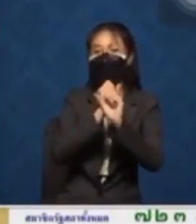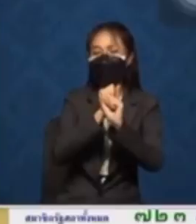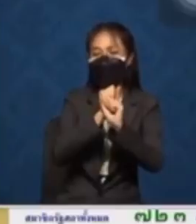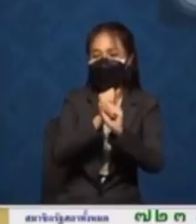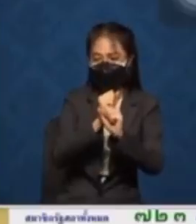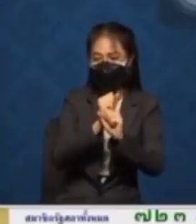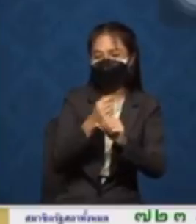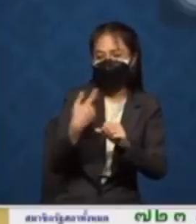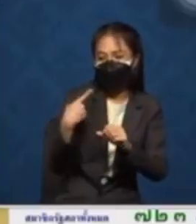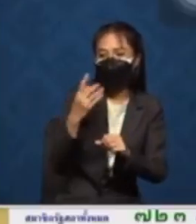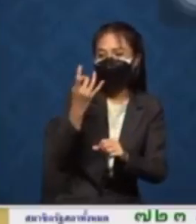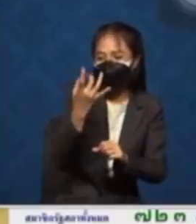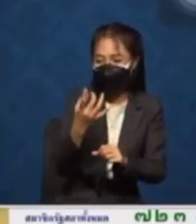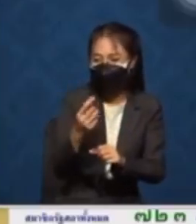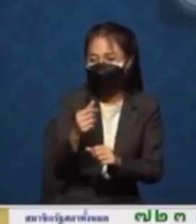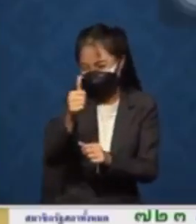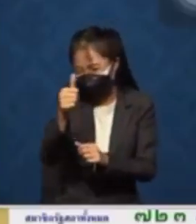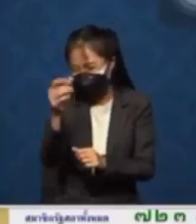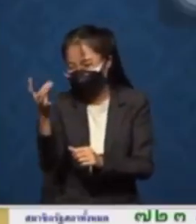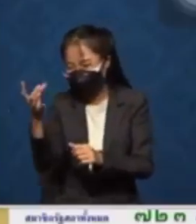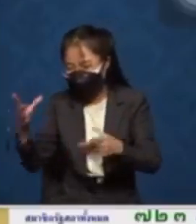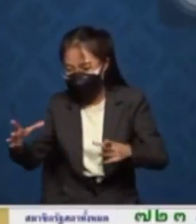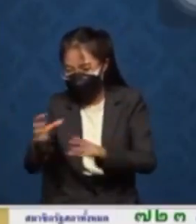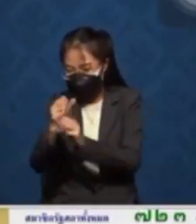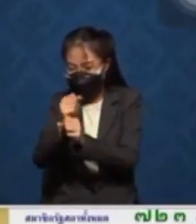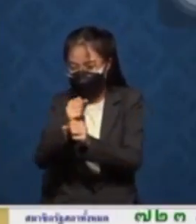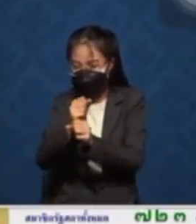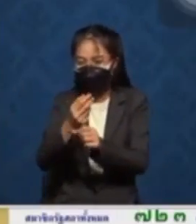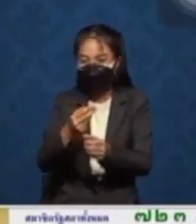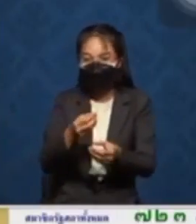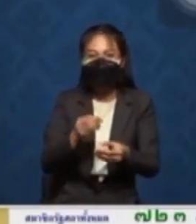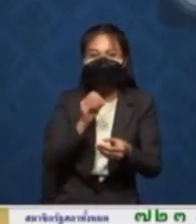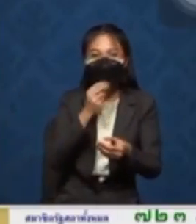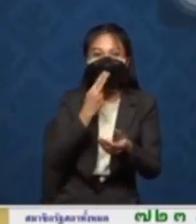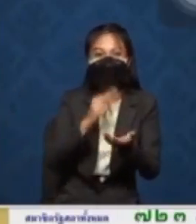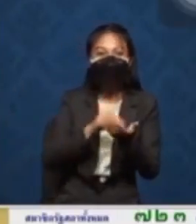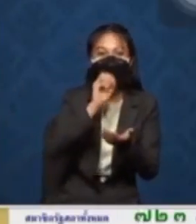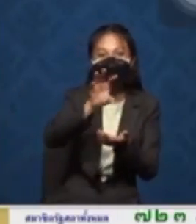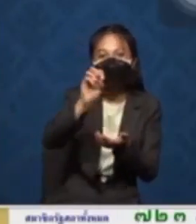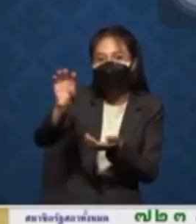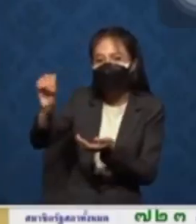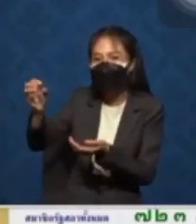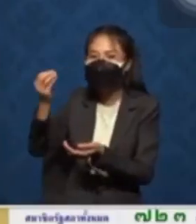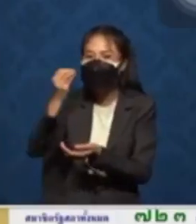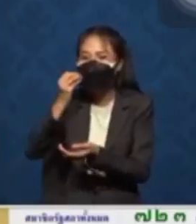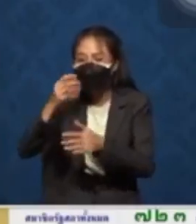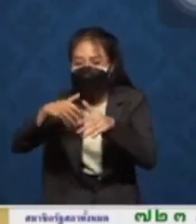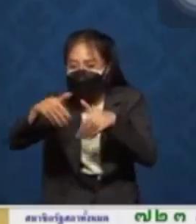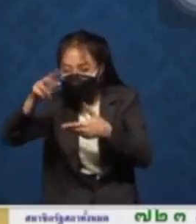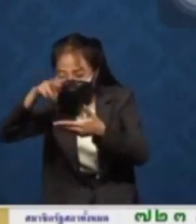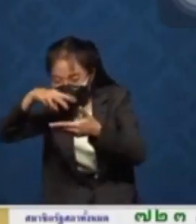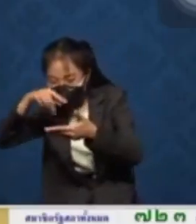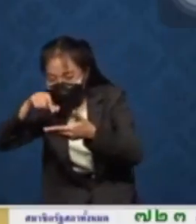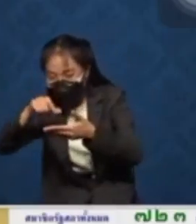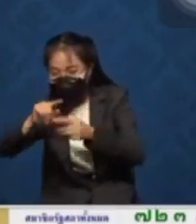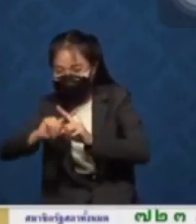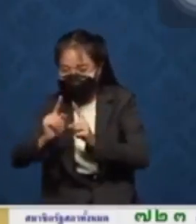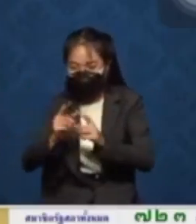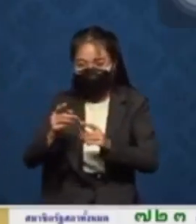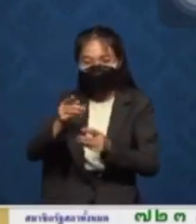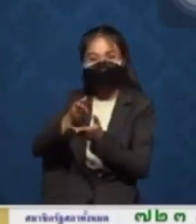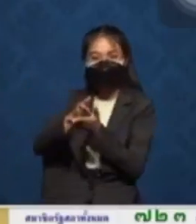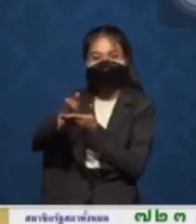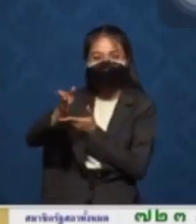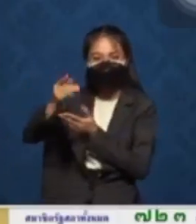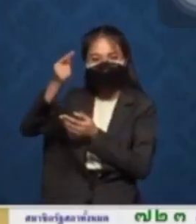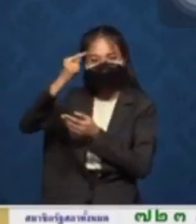ไปถึงที่บ้านของประชาชนทุกคนทั่วประเทศแต่ฝ่ายที่ต้องการจะคัดค้านหรือรณรงค์ให้ไม่รับร่างรัฐธรรมนูญนั้นก็แทบจะทำอะไรไม่ได้เพ